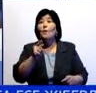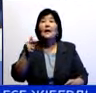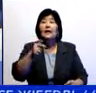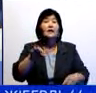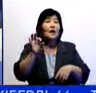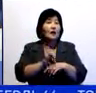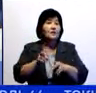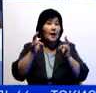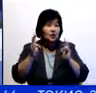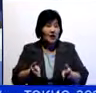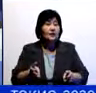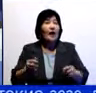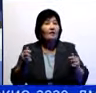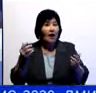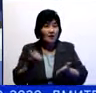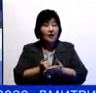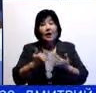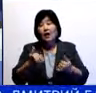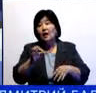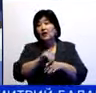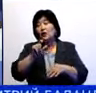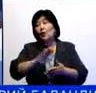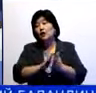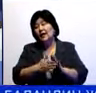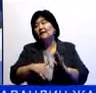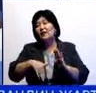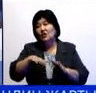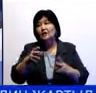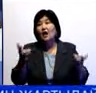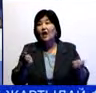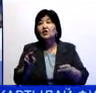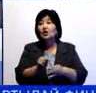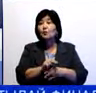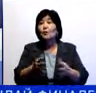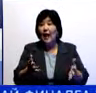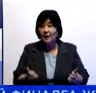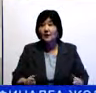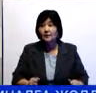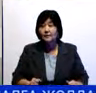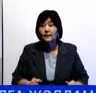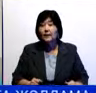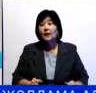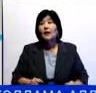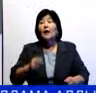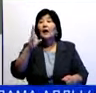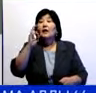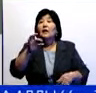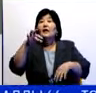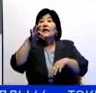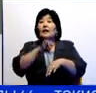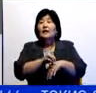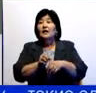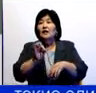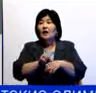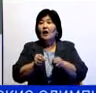геморрагиялық қызбасына шалдыққаны анықталды. Қазір науқастардың жағдайы жақсы, қажетті емдомын алды. Кенеден келетін кесел